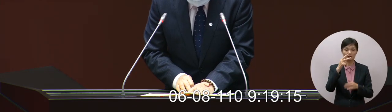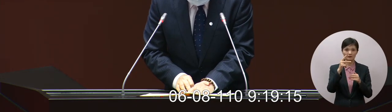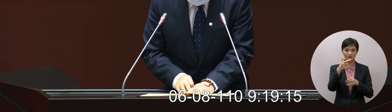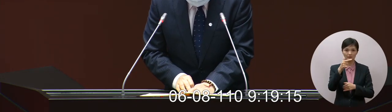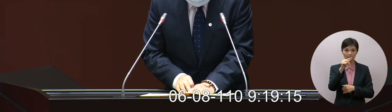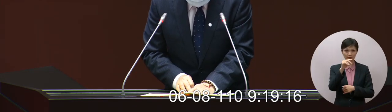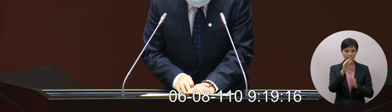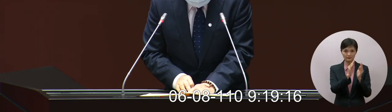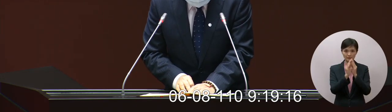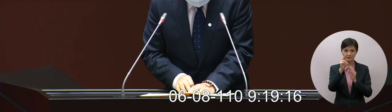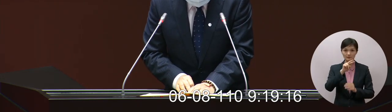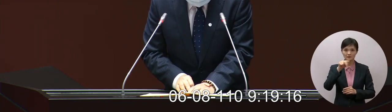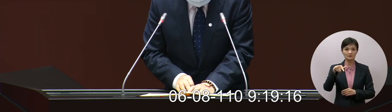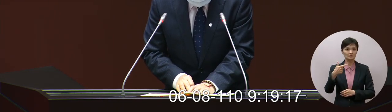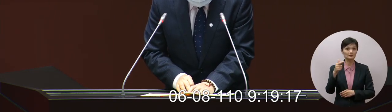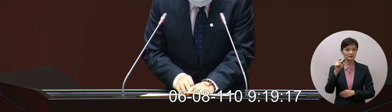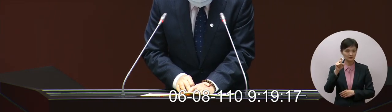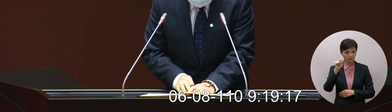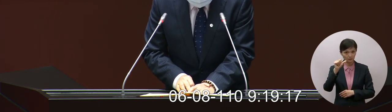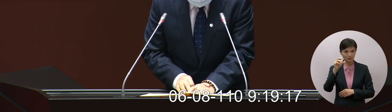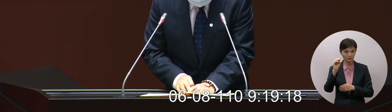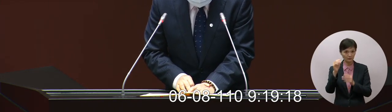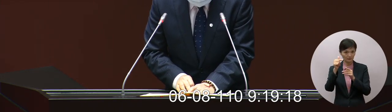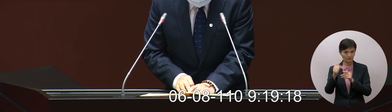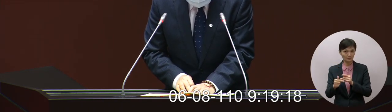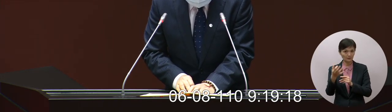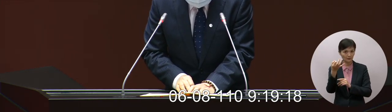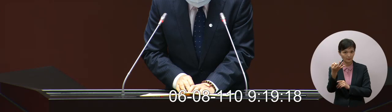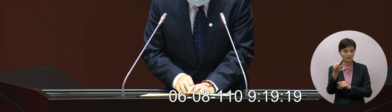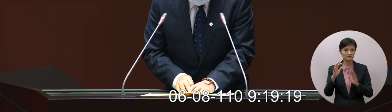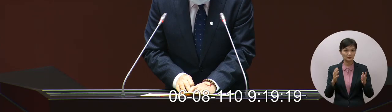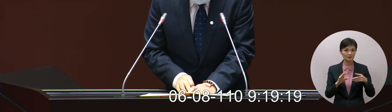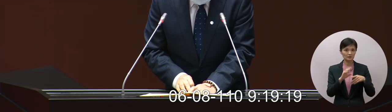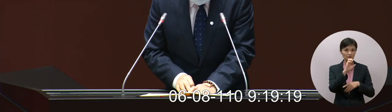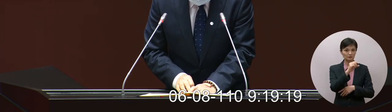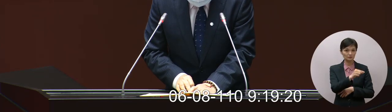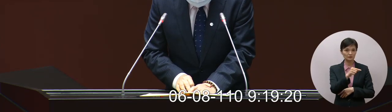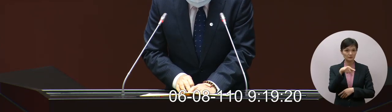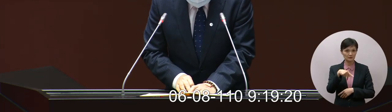6兆2615亿元。占前3年度 GDP 平均数略升至